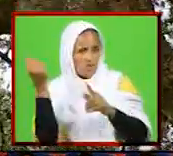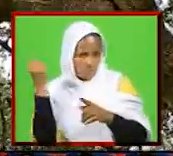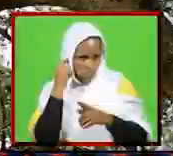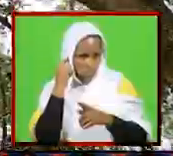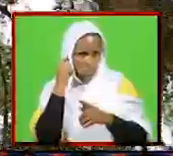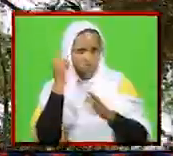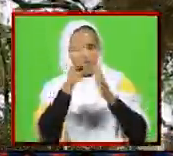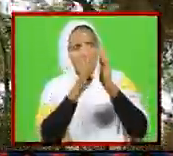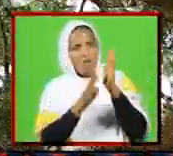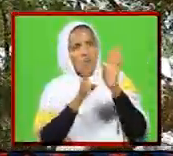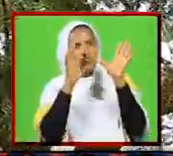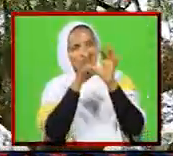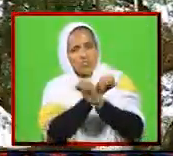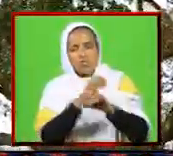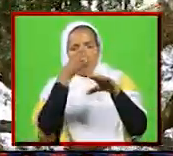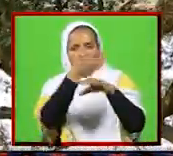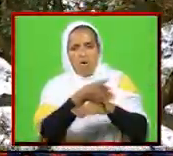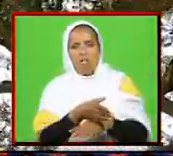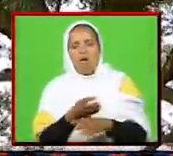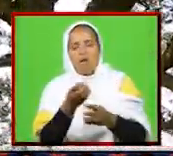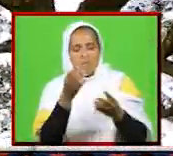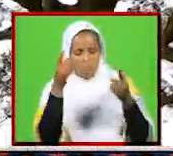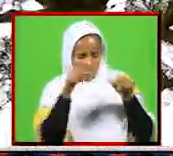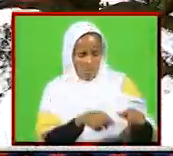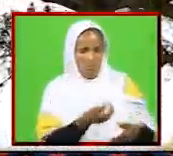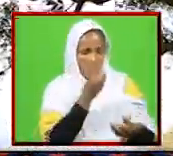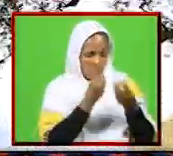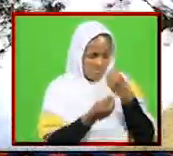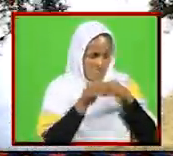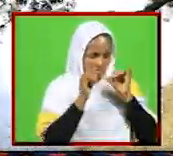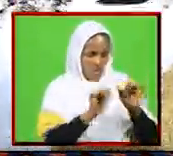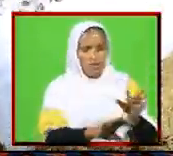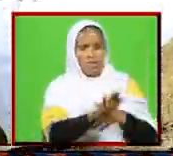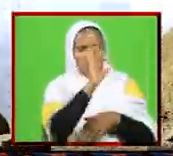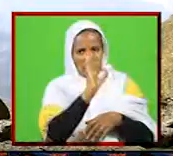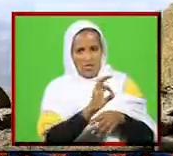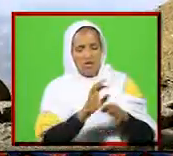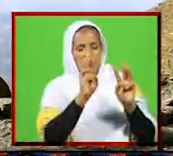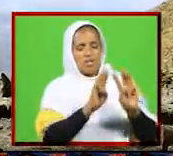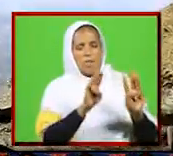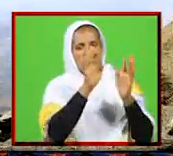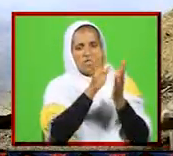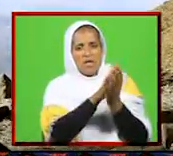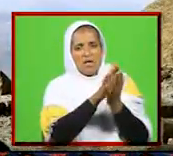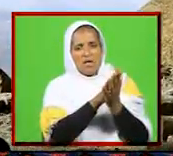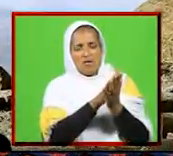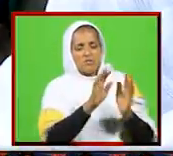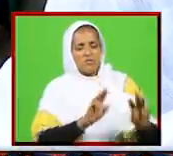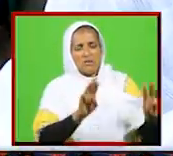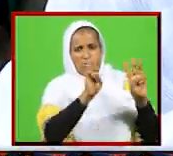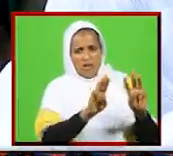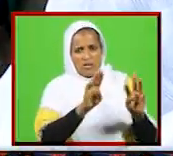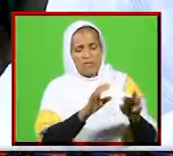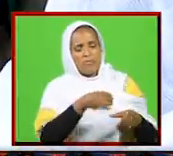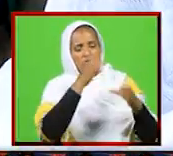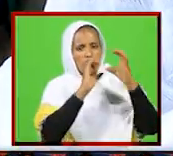ሰምተው ስርዓቱን ከፈጸሙ በኋላ ጸበል ጸድቅ የሚቀምሱበት የሰንበት የመጠጫ ተብሎ ነው።